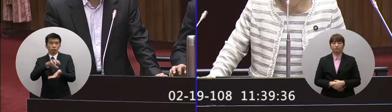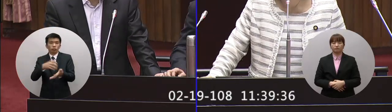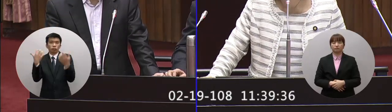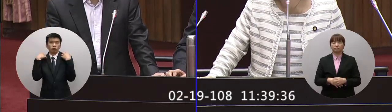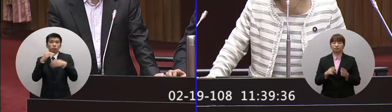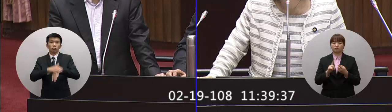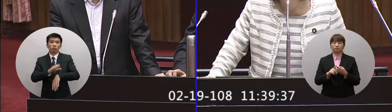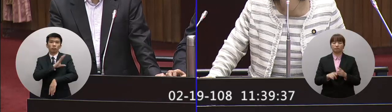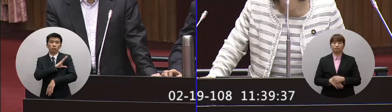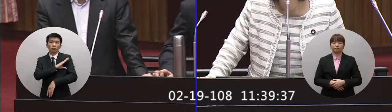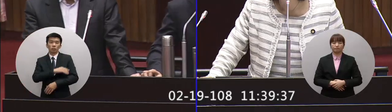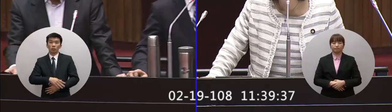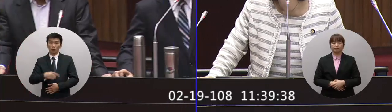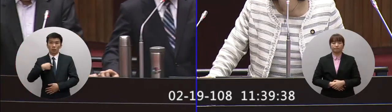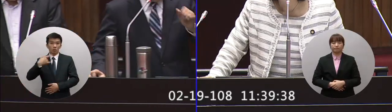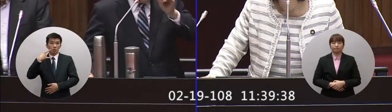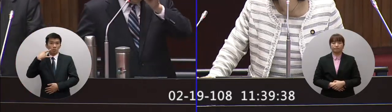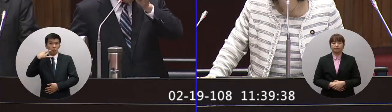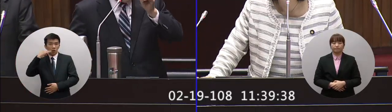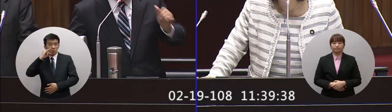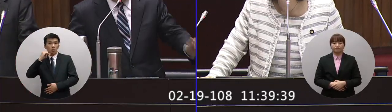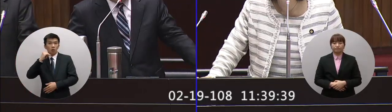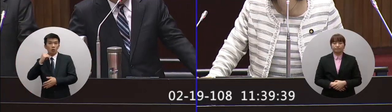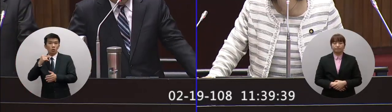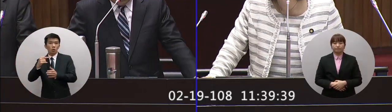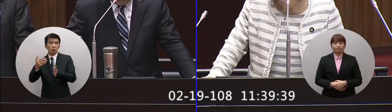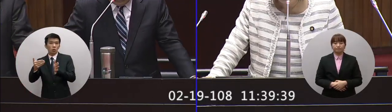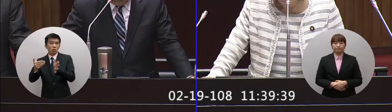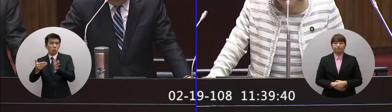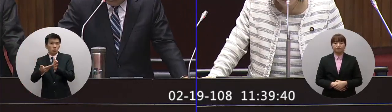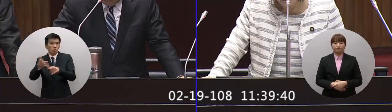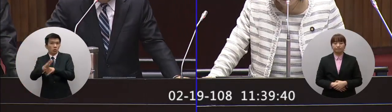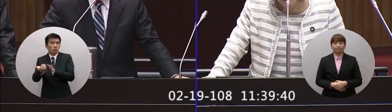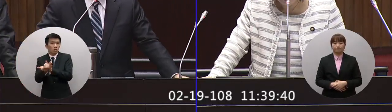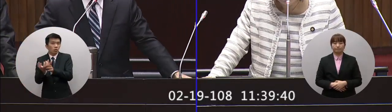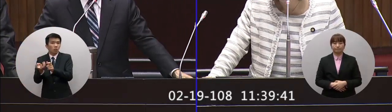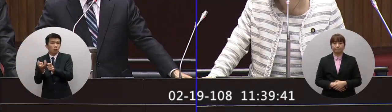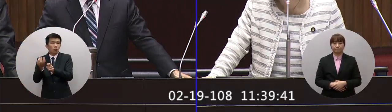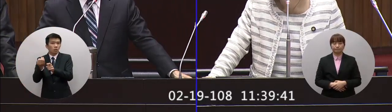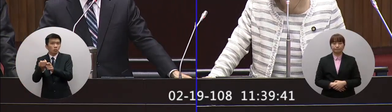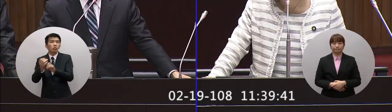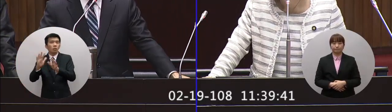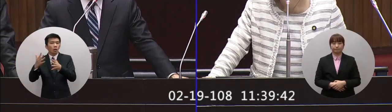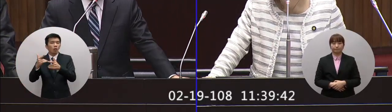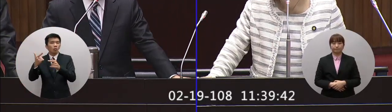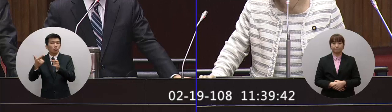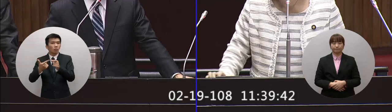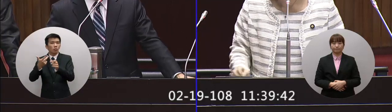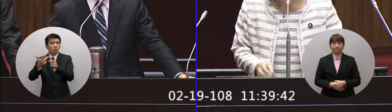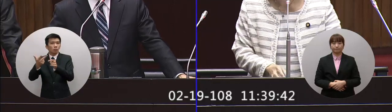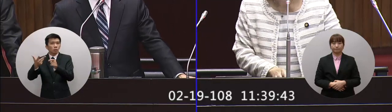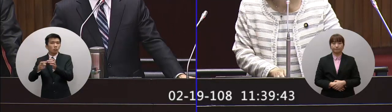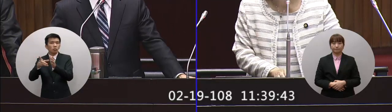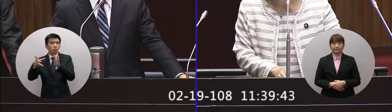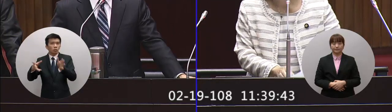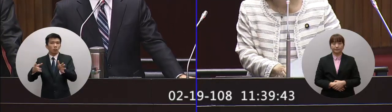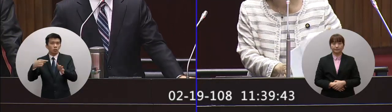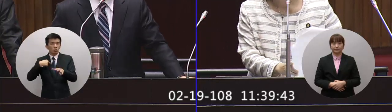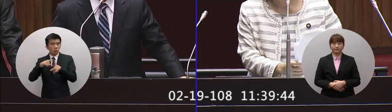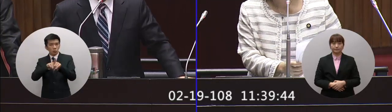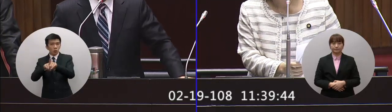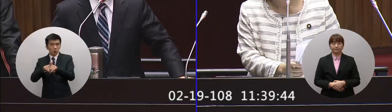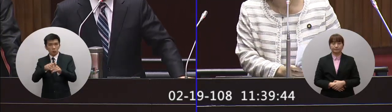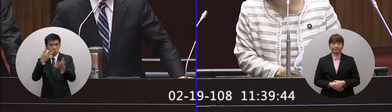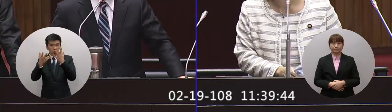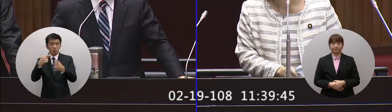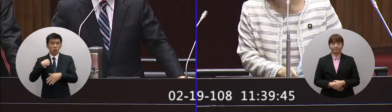是 因为我妈妈最后期那几年长达6-7年的时间，其实我非常清楚，因为我刚好也